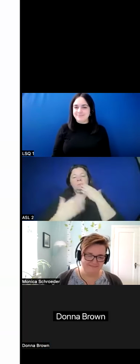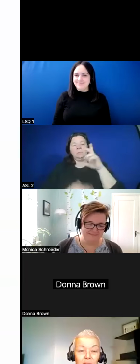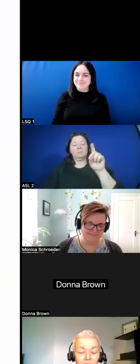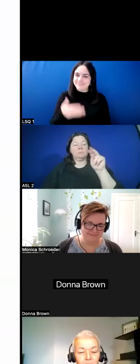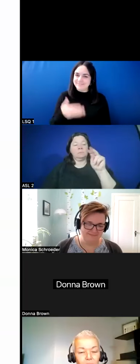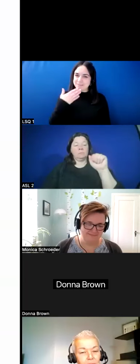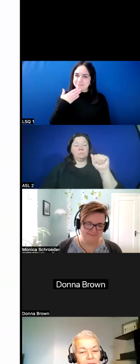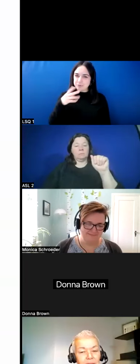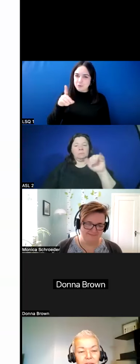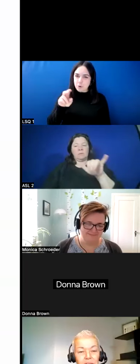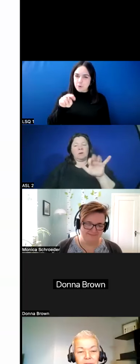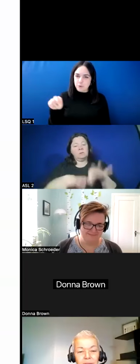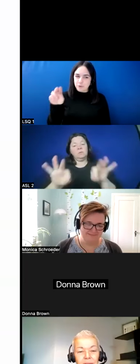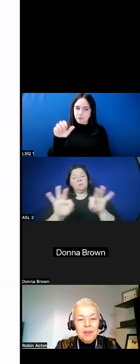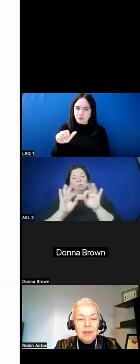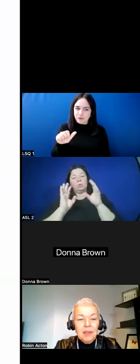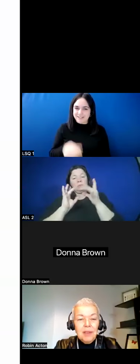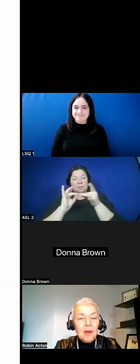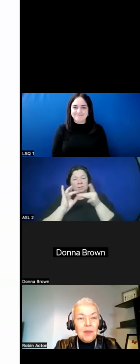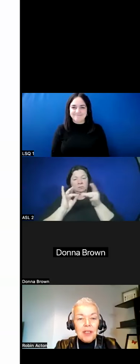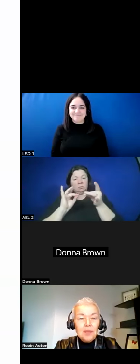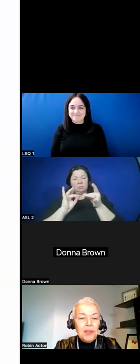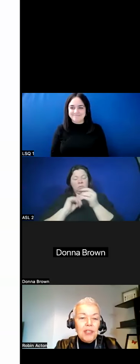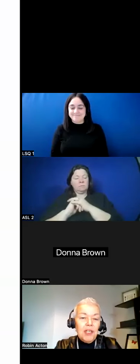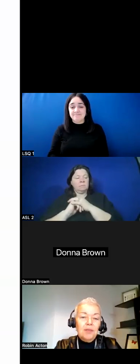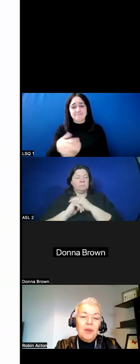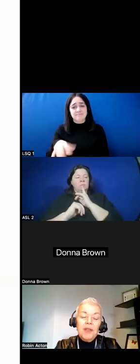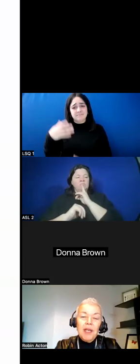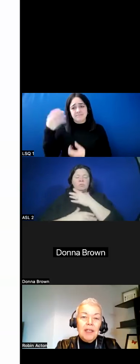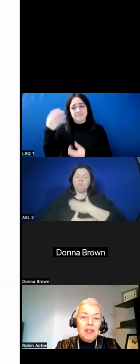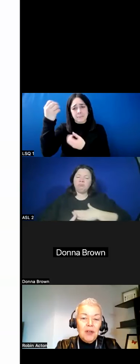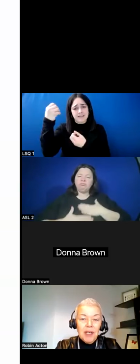Merci, Donna. C'est un message très important.